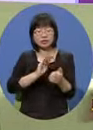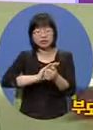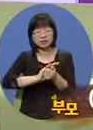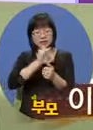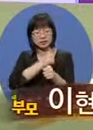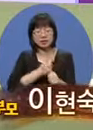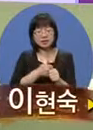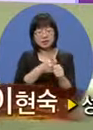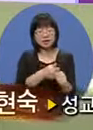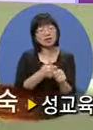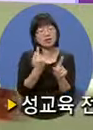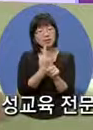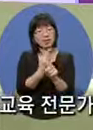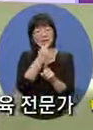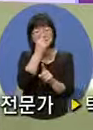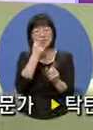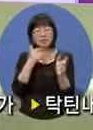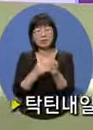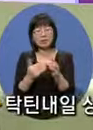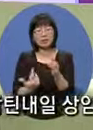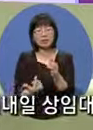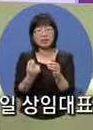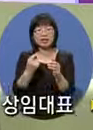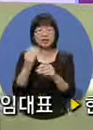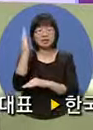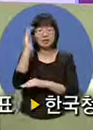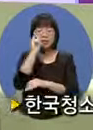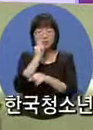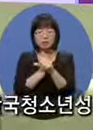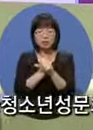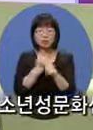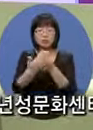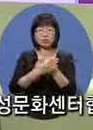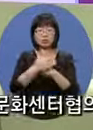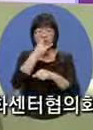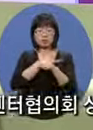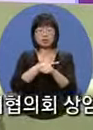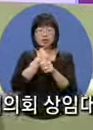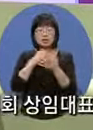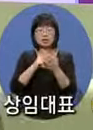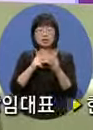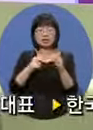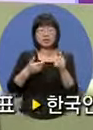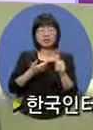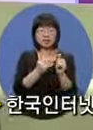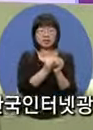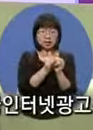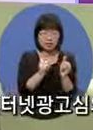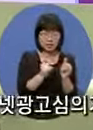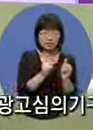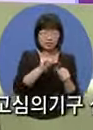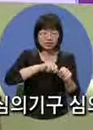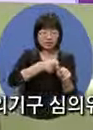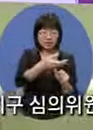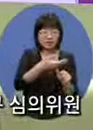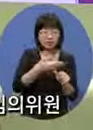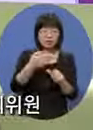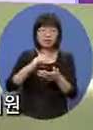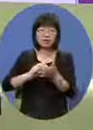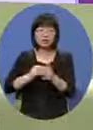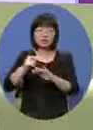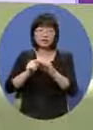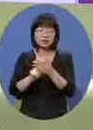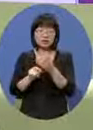따라 달라지는 것 같아요. 그러니까 그게 빨리 이야기하고 도움을 받고 가해자가 처벌받고 적절한 그 심리 치료 이런 걸 한 아이들